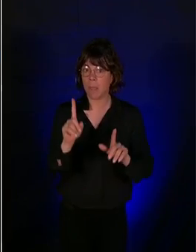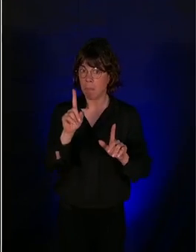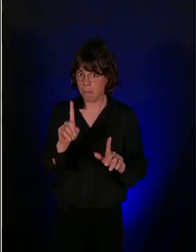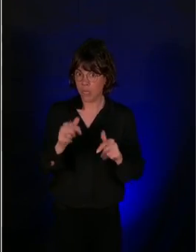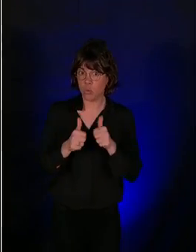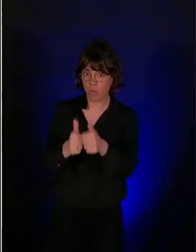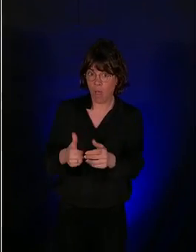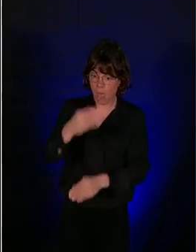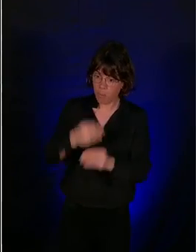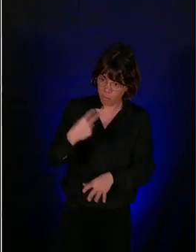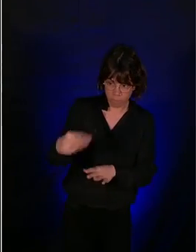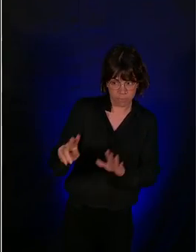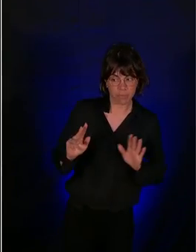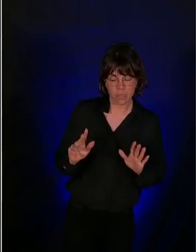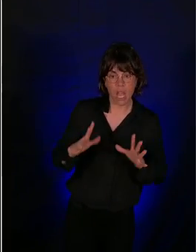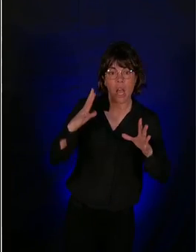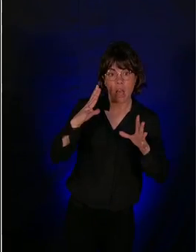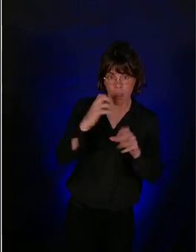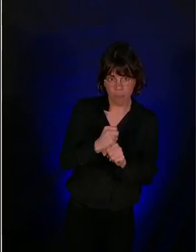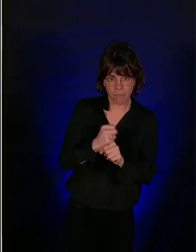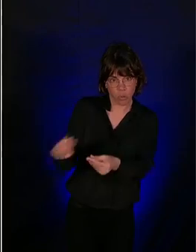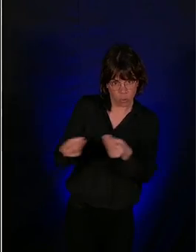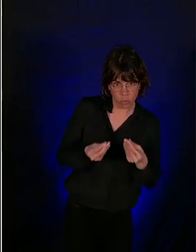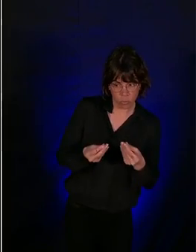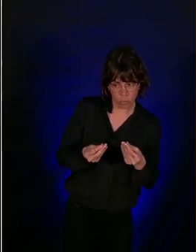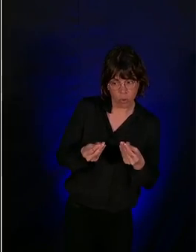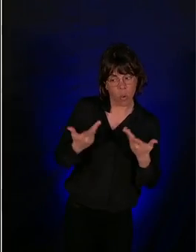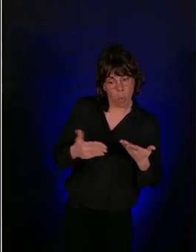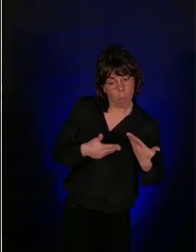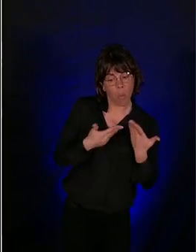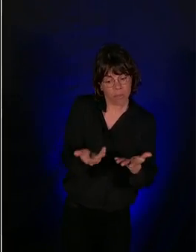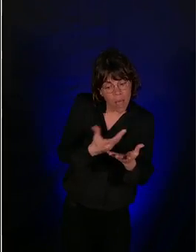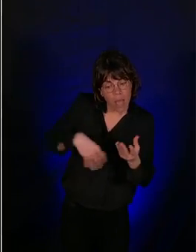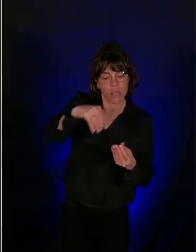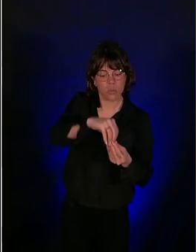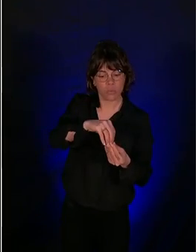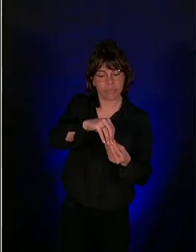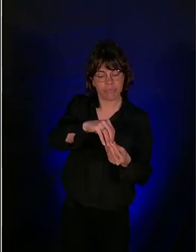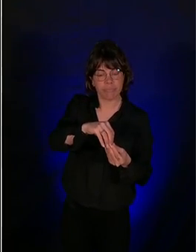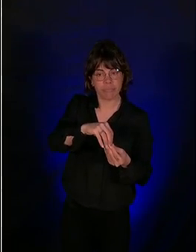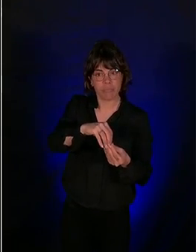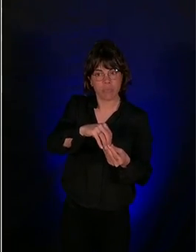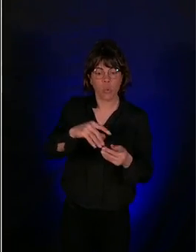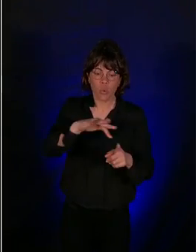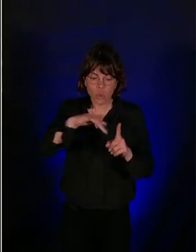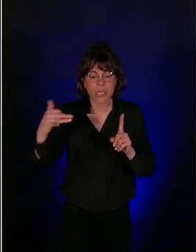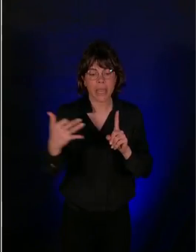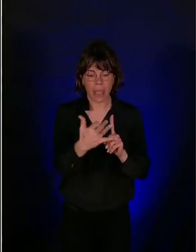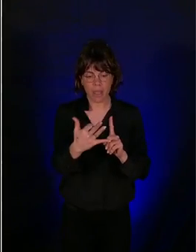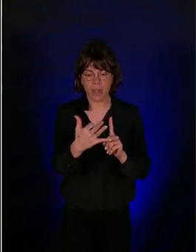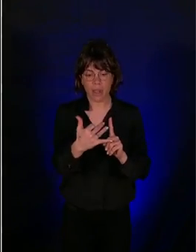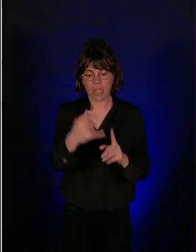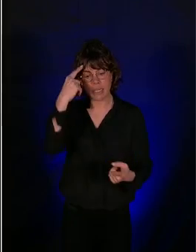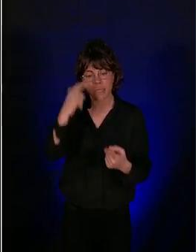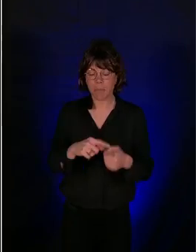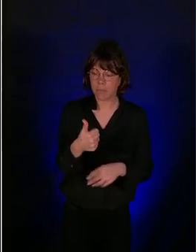votre amendement synthétiser une proposition d'ajout sur la partie sociétale ou enfin du